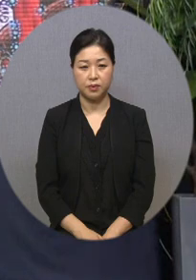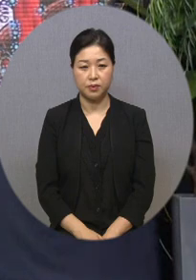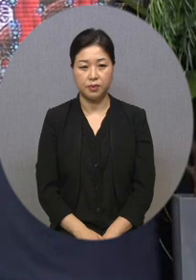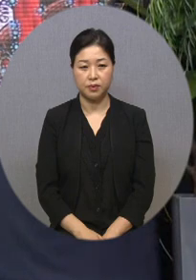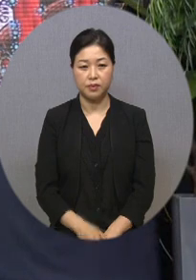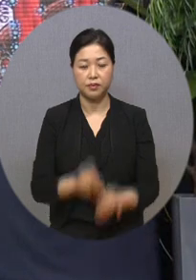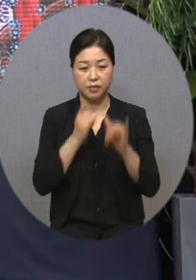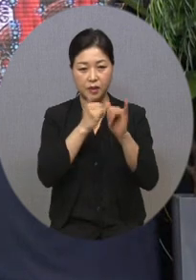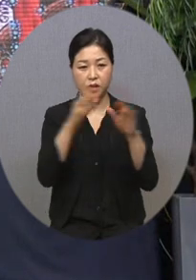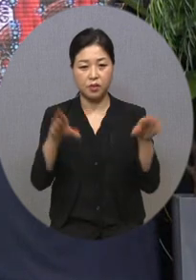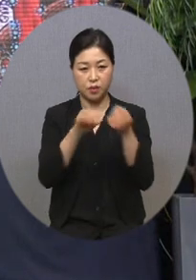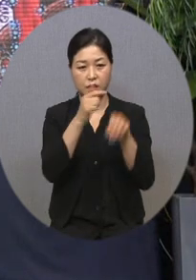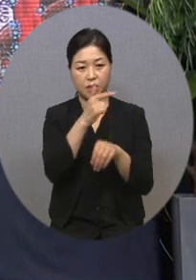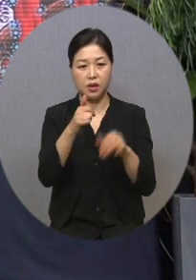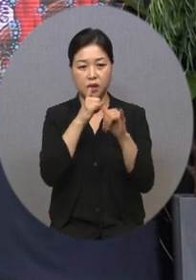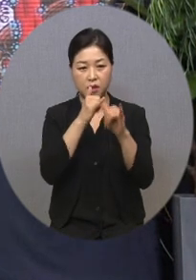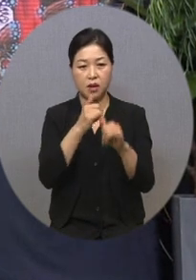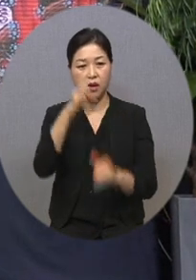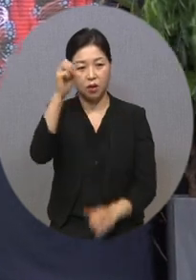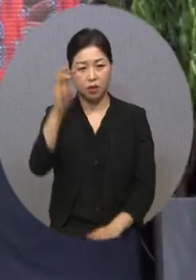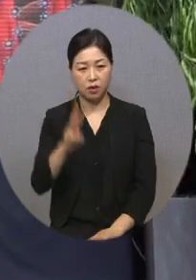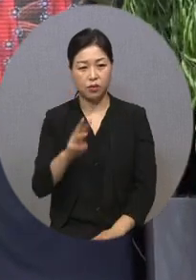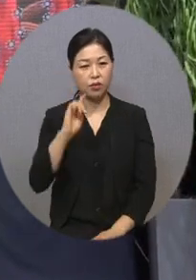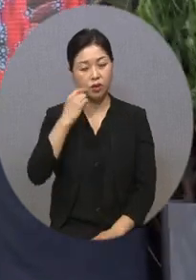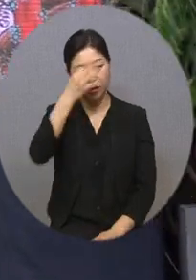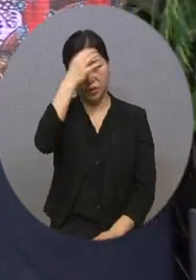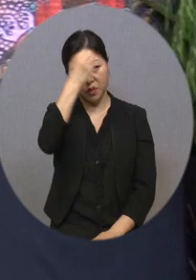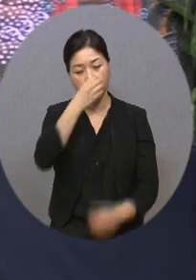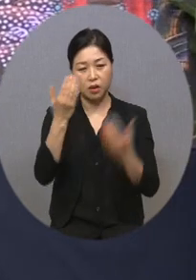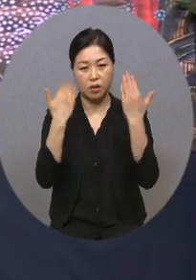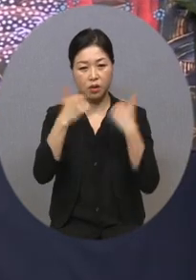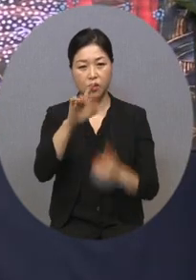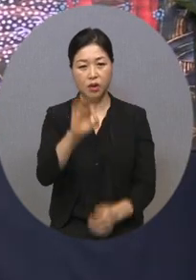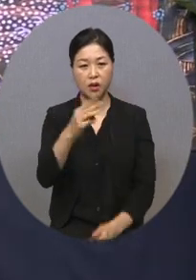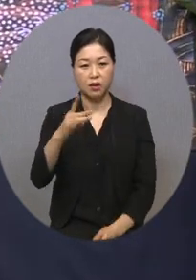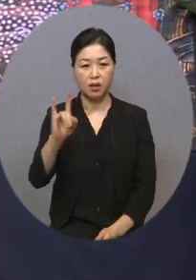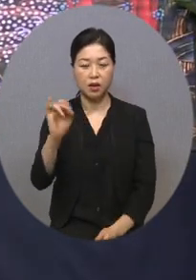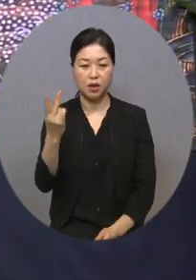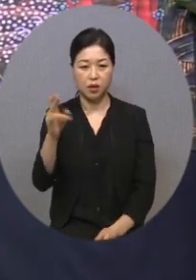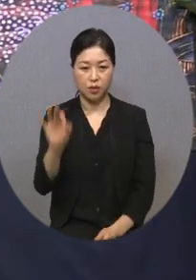상장 종합대상 광주예술고등학교 강태용.